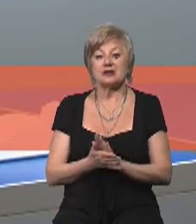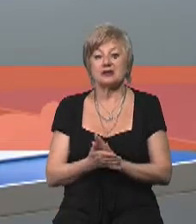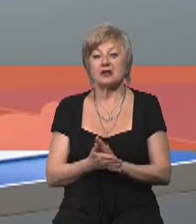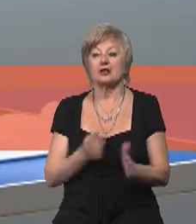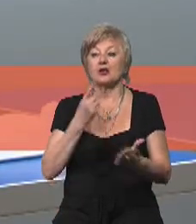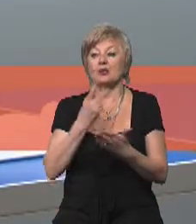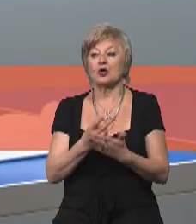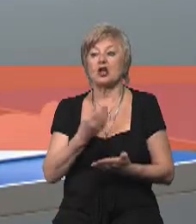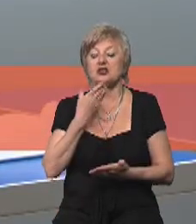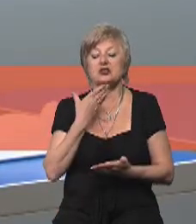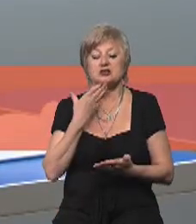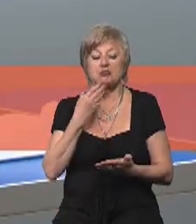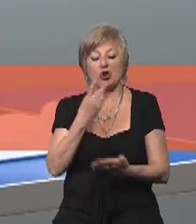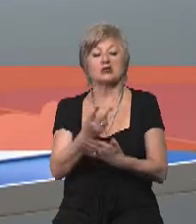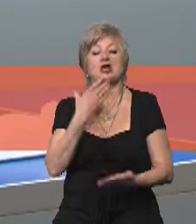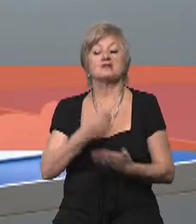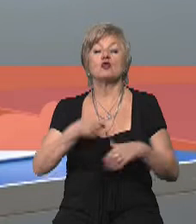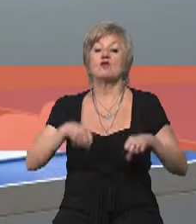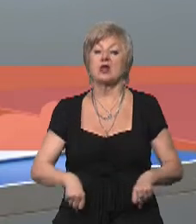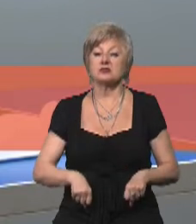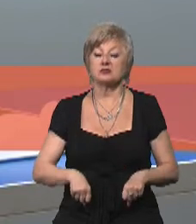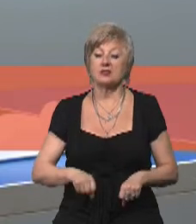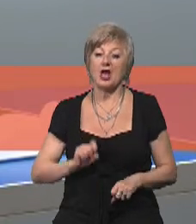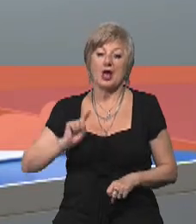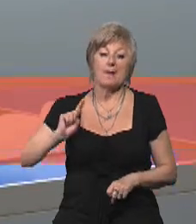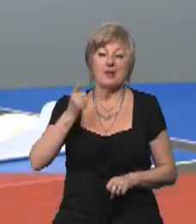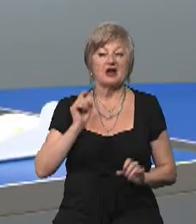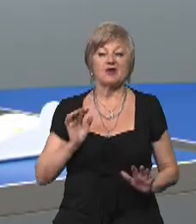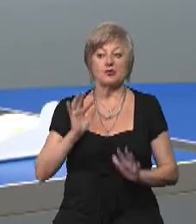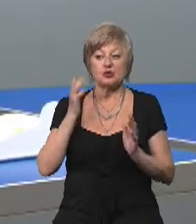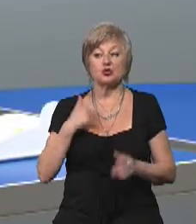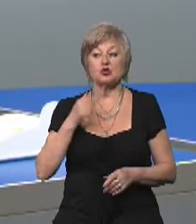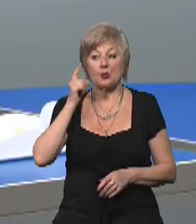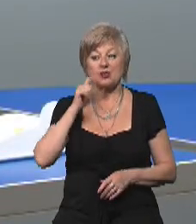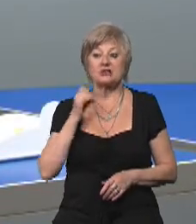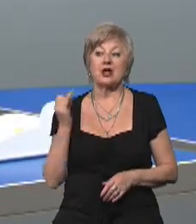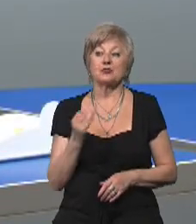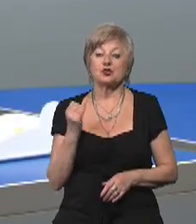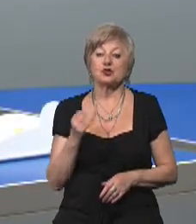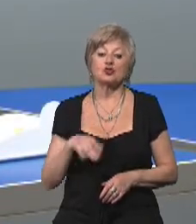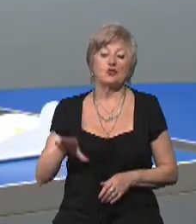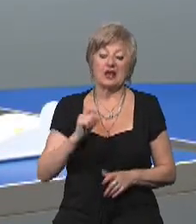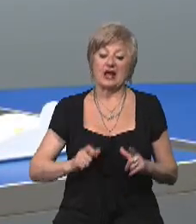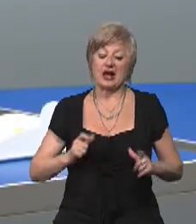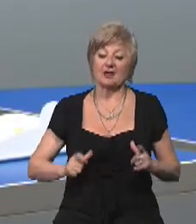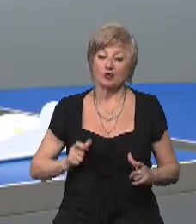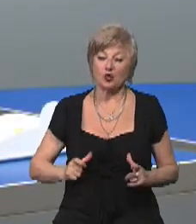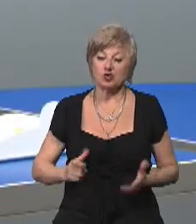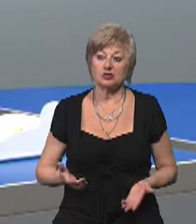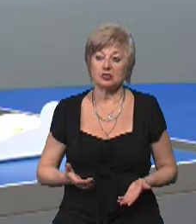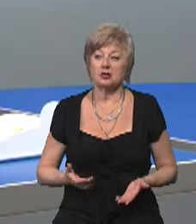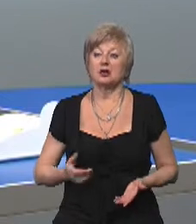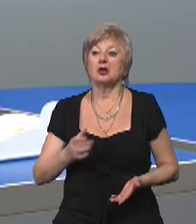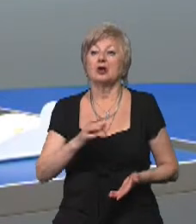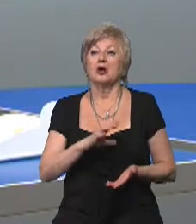проявляти свою владу. І у першому випадку ми знаємо історію, що ці ревнощі, вони